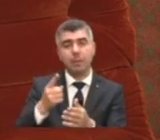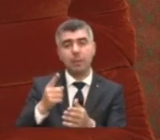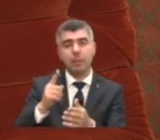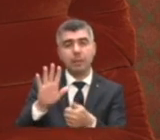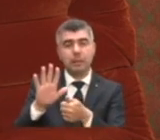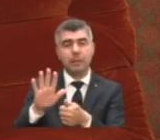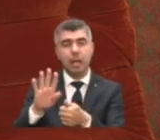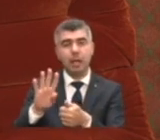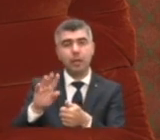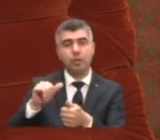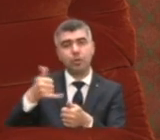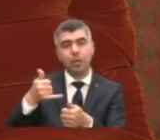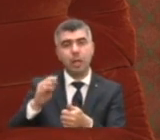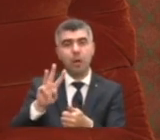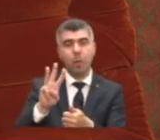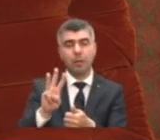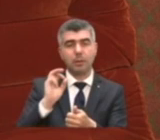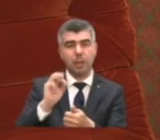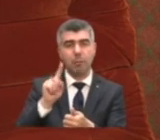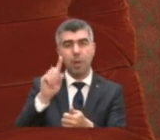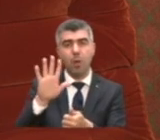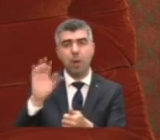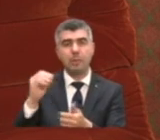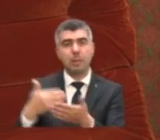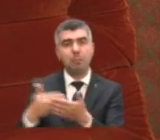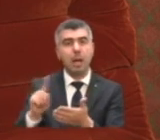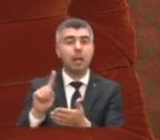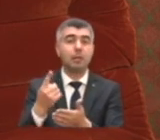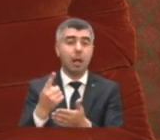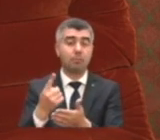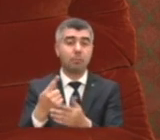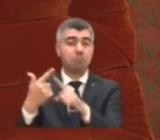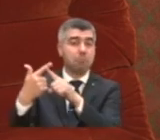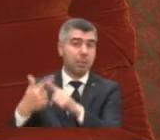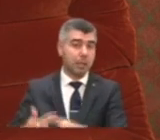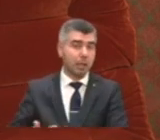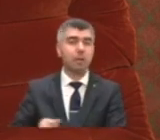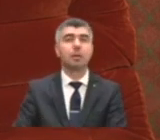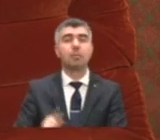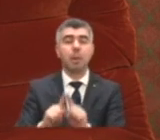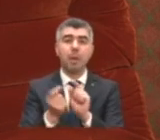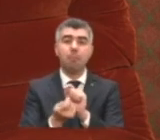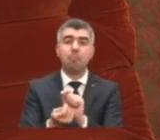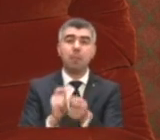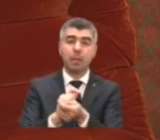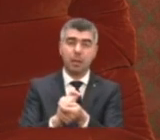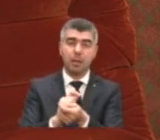باستثمار اجمالي يناهز حوالي 52 مليار درهم، وهذا غير كافي باش نوعوا الباقه الطاقيه